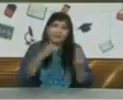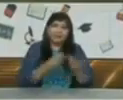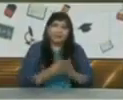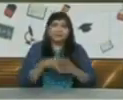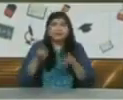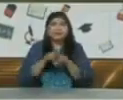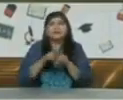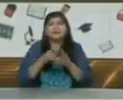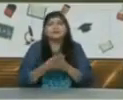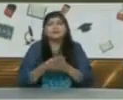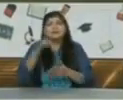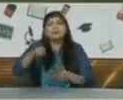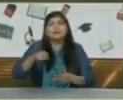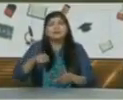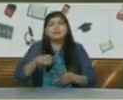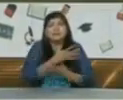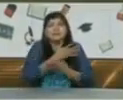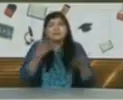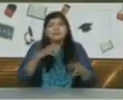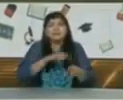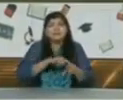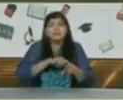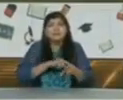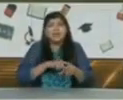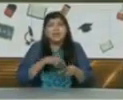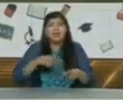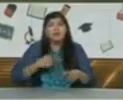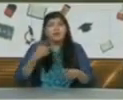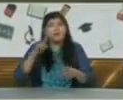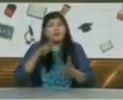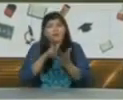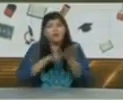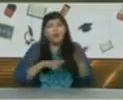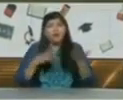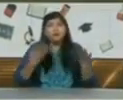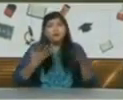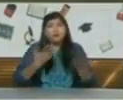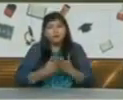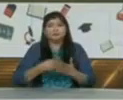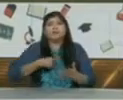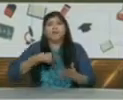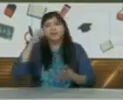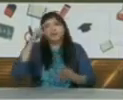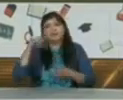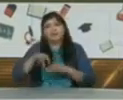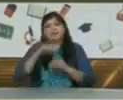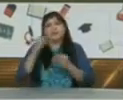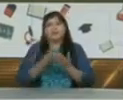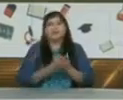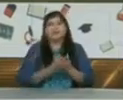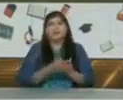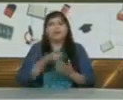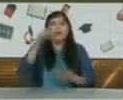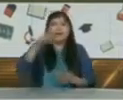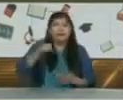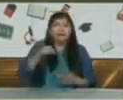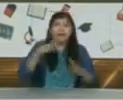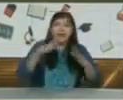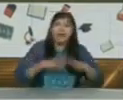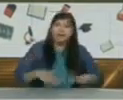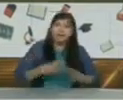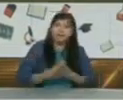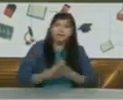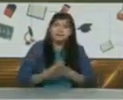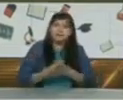आपको उसकी सबसे ज्यादा वैल्यू पता चलती है। इसलिए आपकी लाइफ